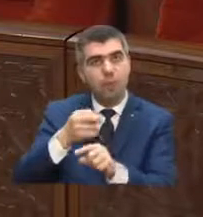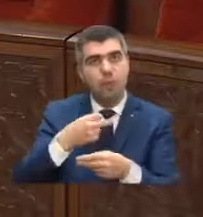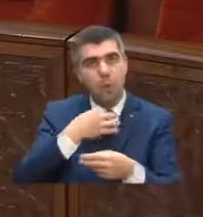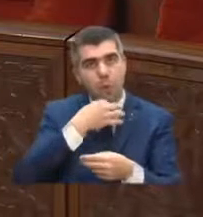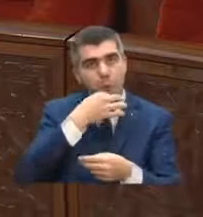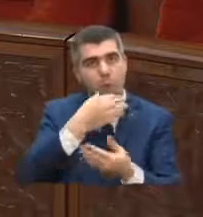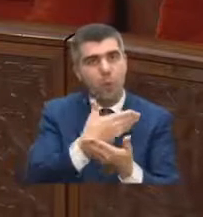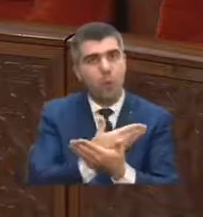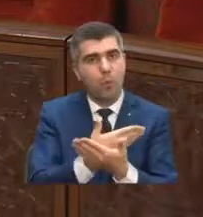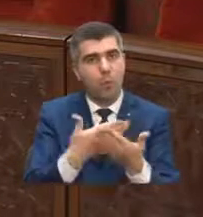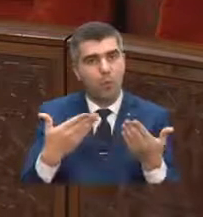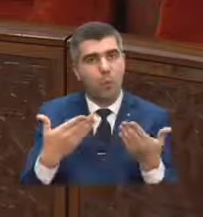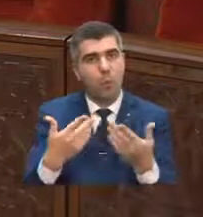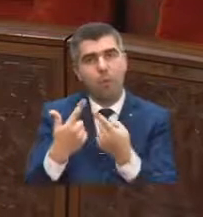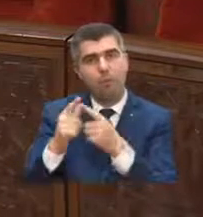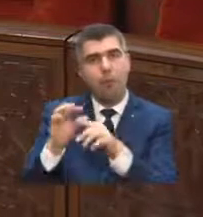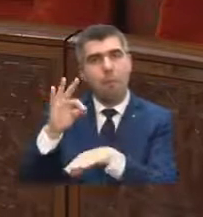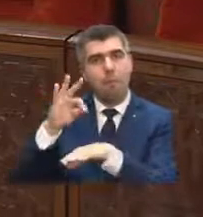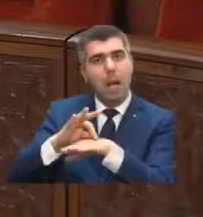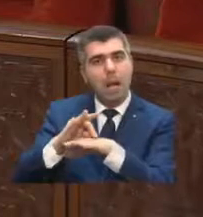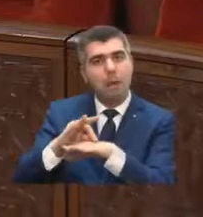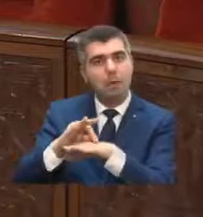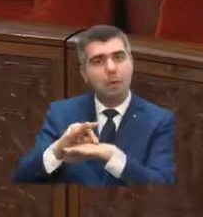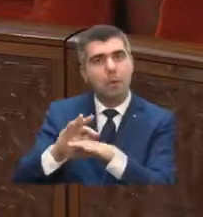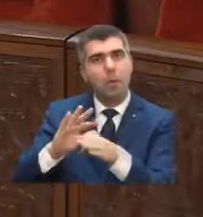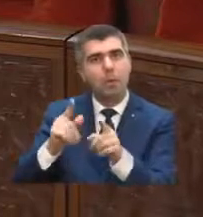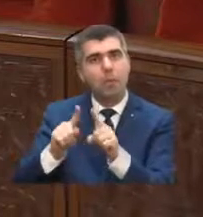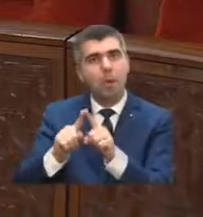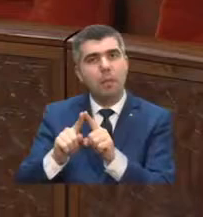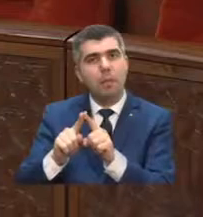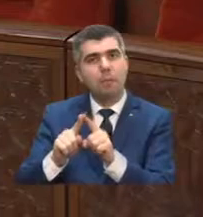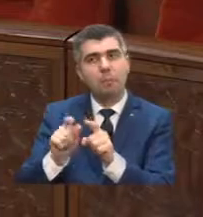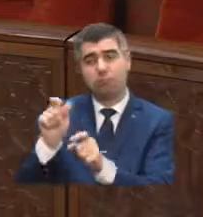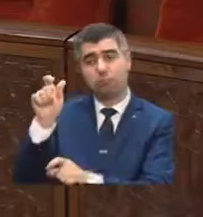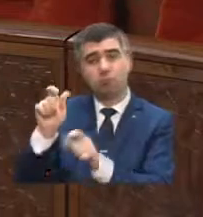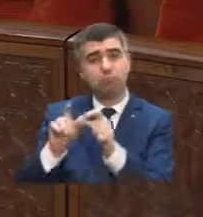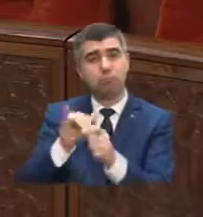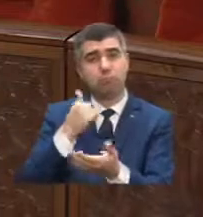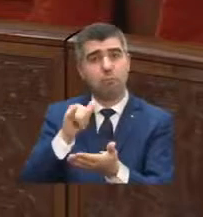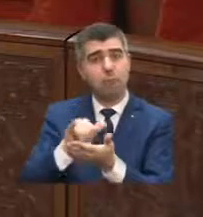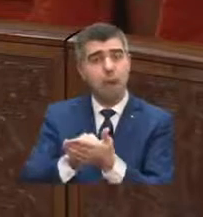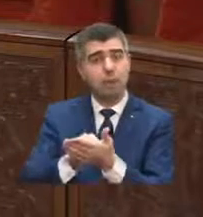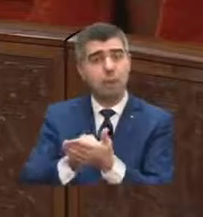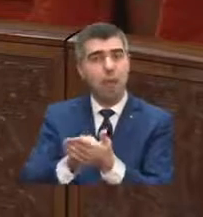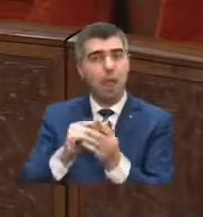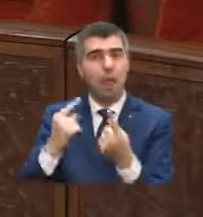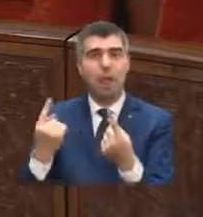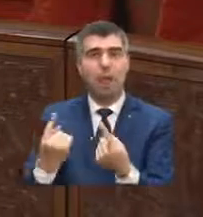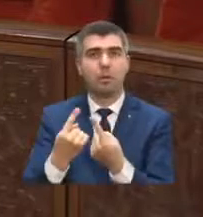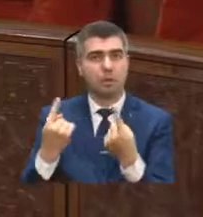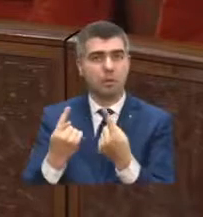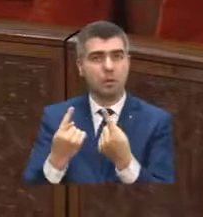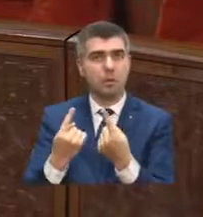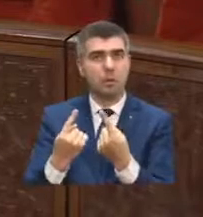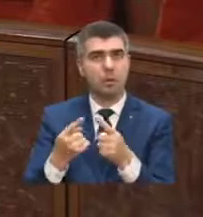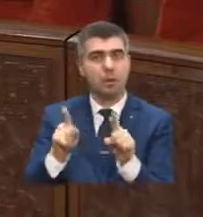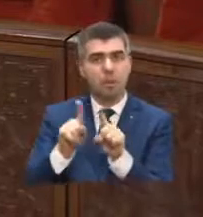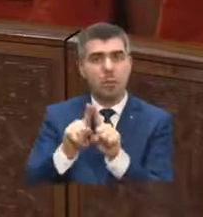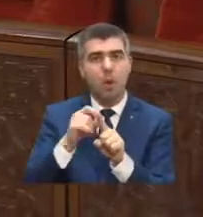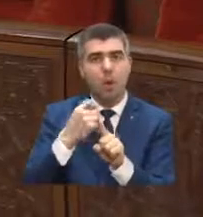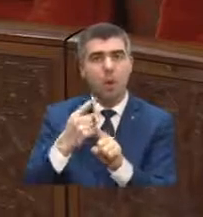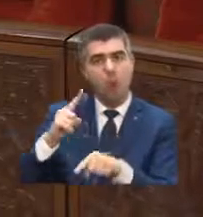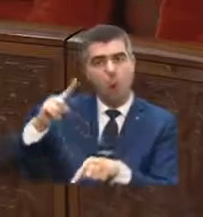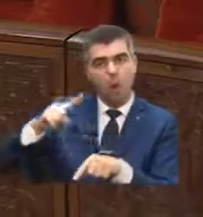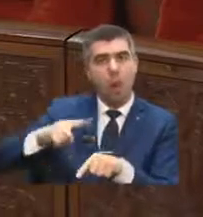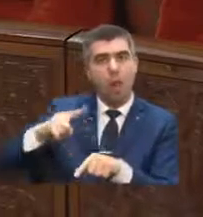يتعلق بمجموعه الامراض طبيعه ديال الوفيات، يمكن نقولوها طبيعه ديال الوفيات في بلادنا ما عندناش نشره كتخرج كل نهار كنقولوا